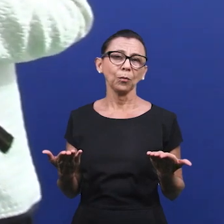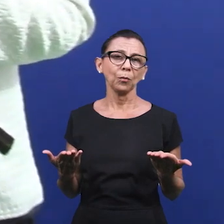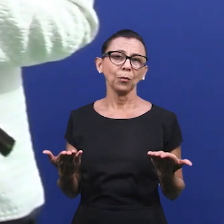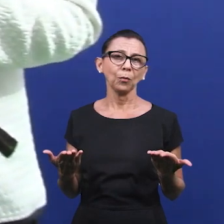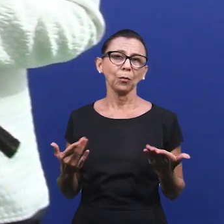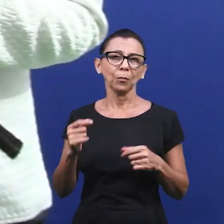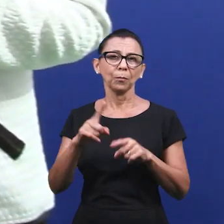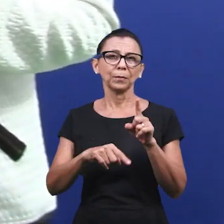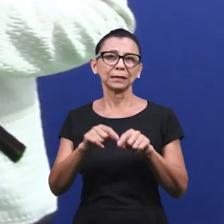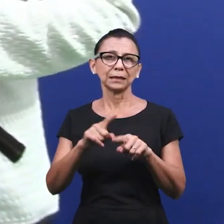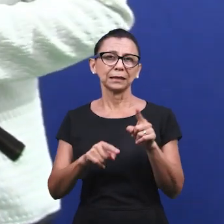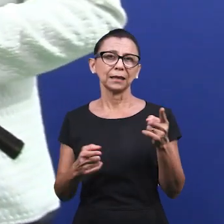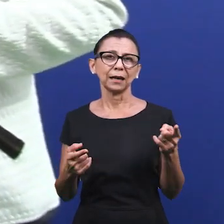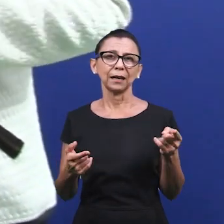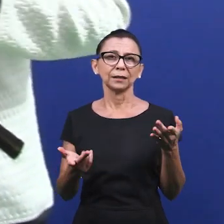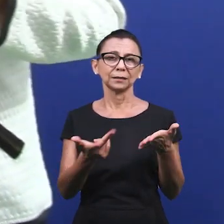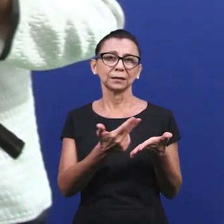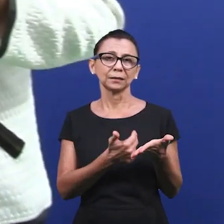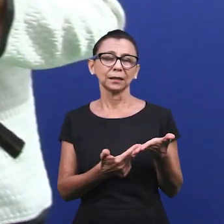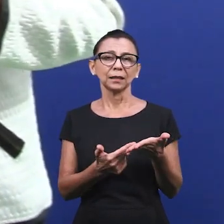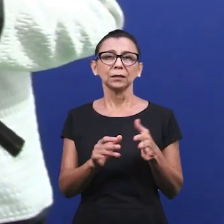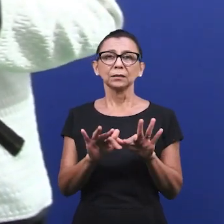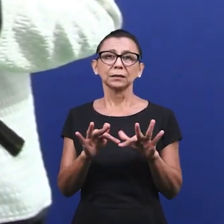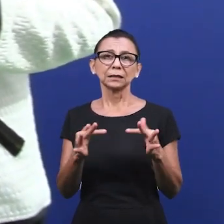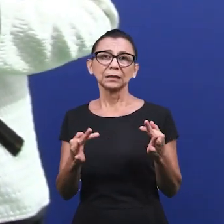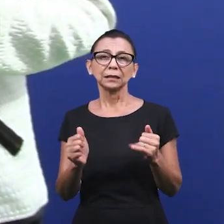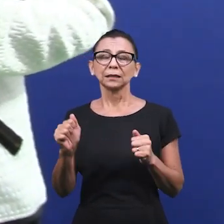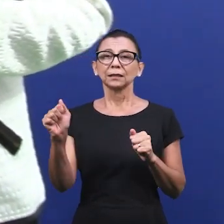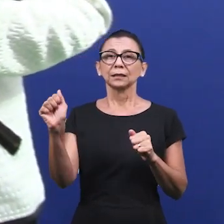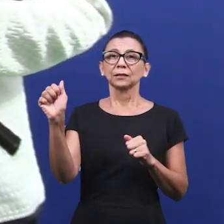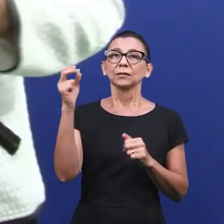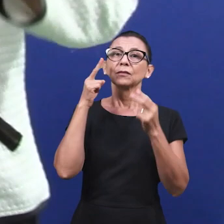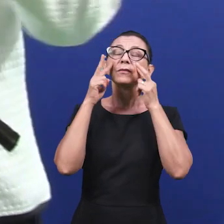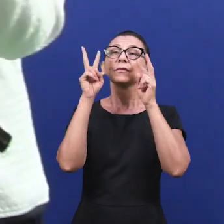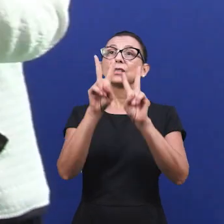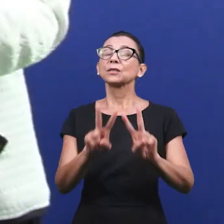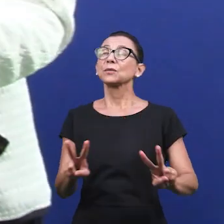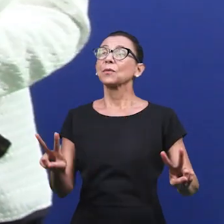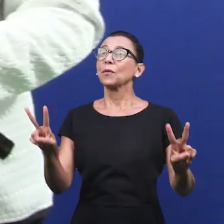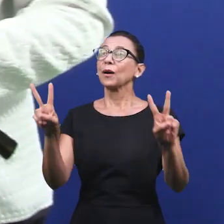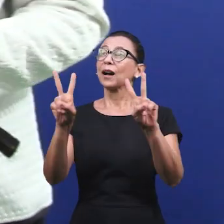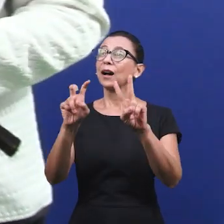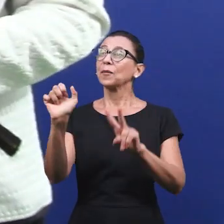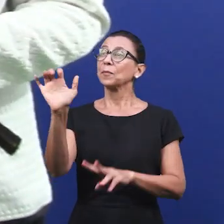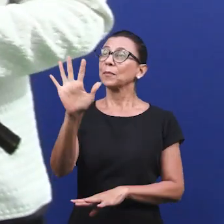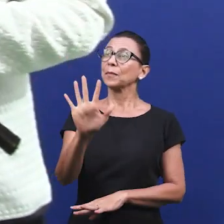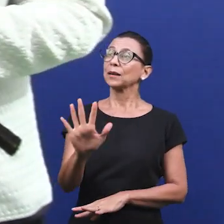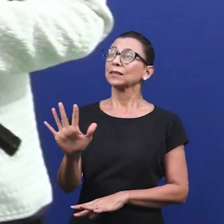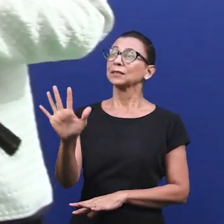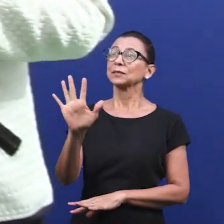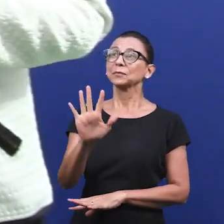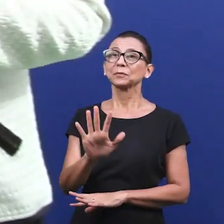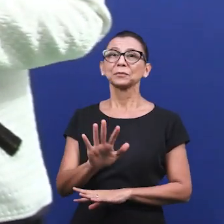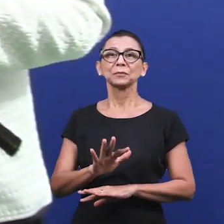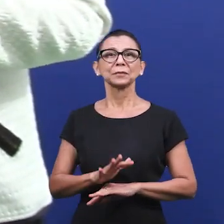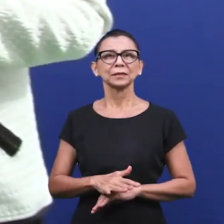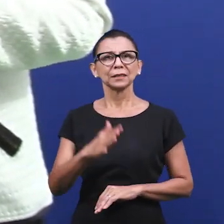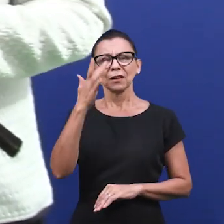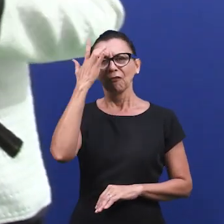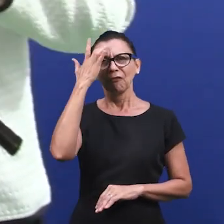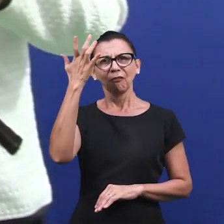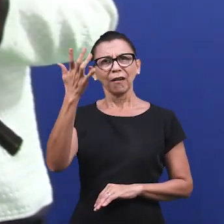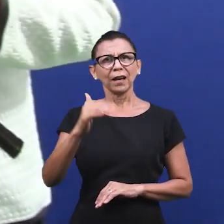l'illustration simple des matériels, diapositifs, représentation avec plus